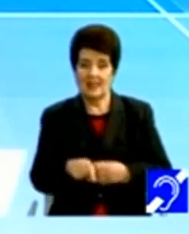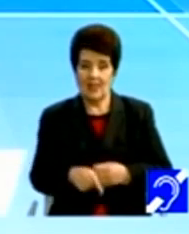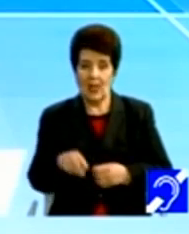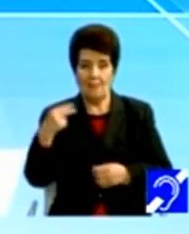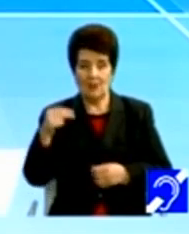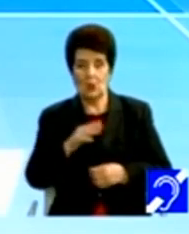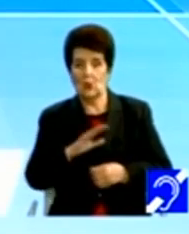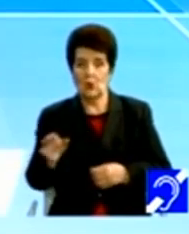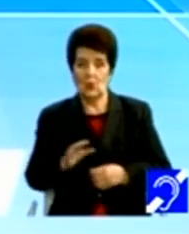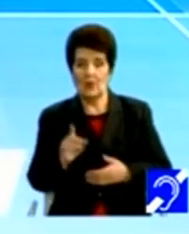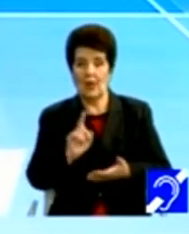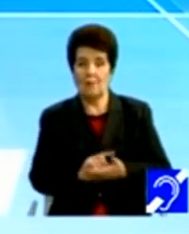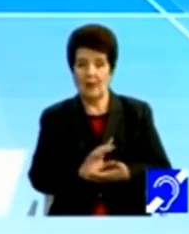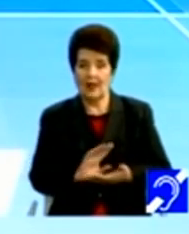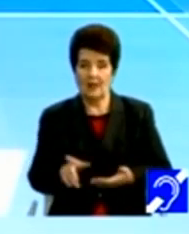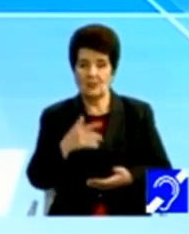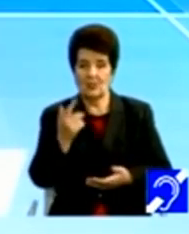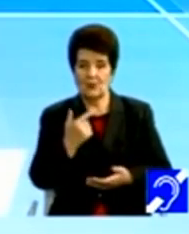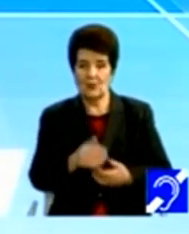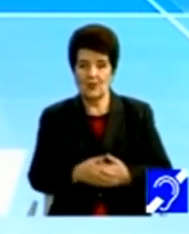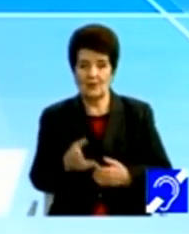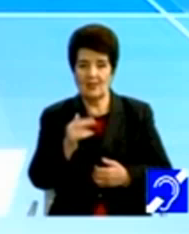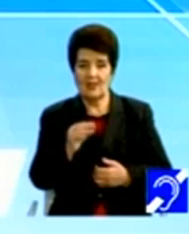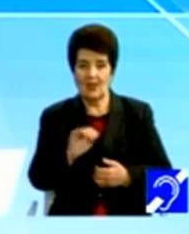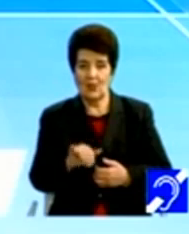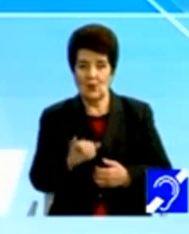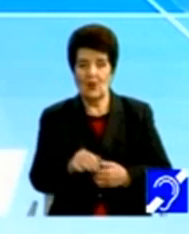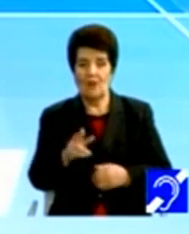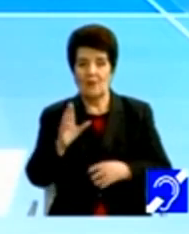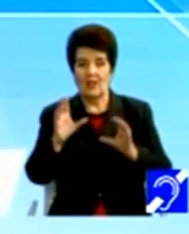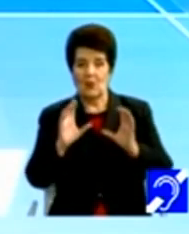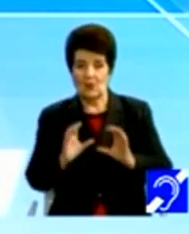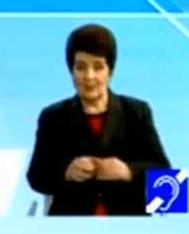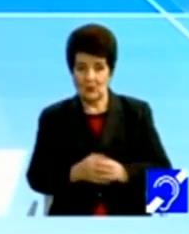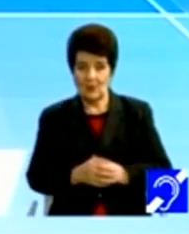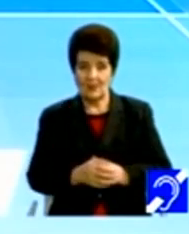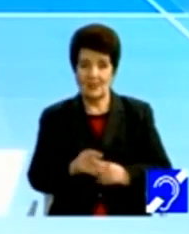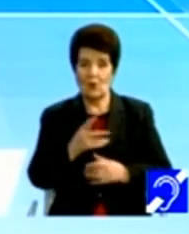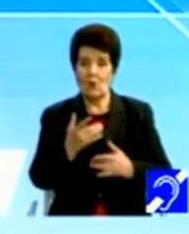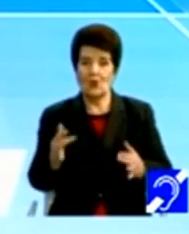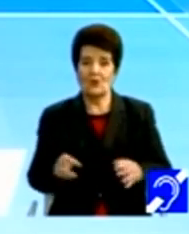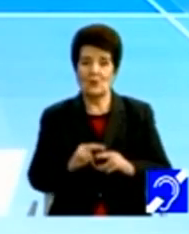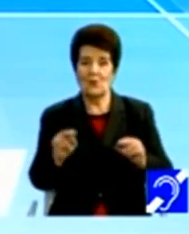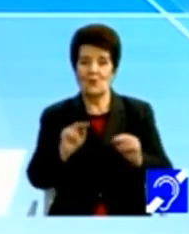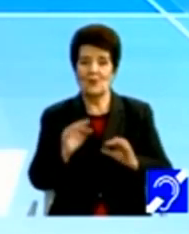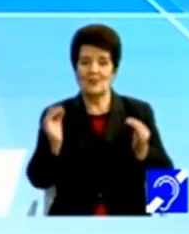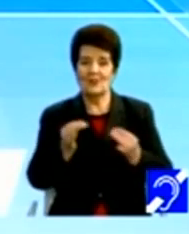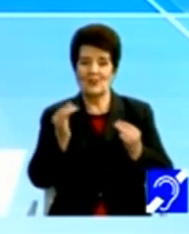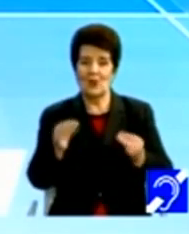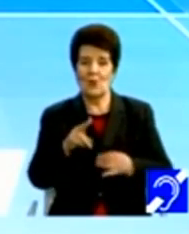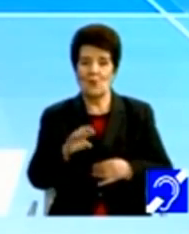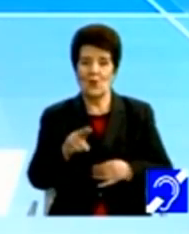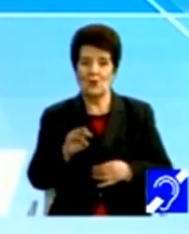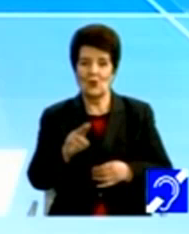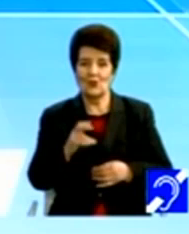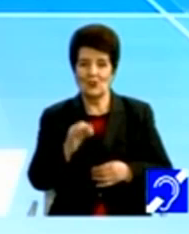nu neapărat reieșind din ceea ce spunea domnul Deliu, că ne ținem strict de Constituție, pentru că orice profesor de istorie și politologie